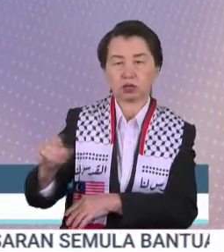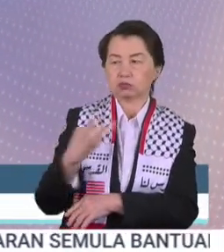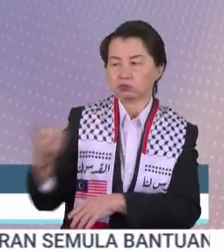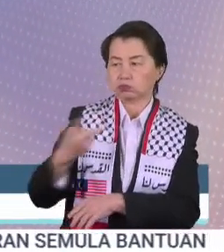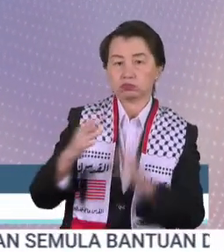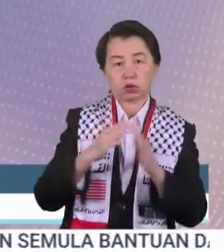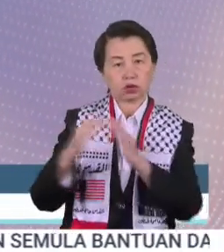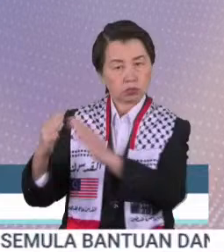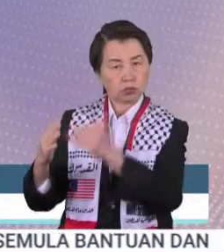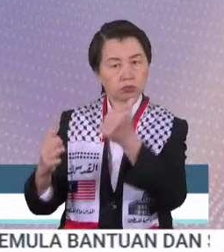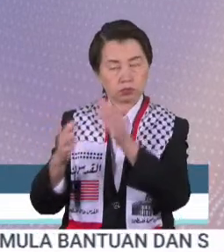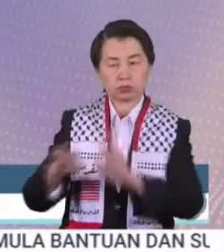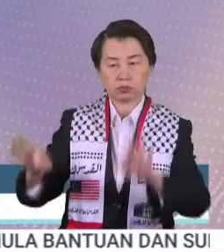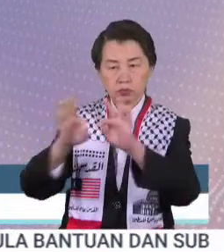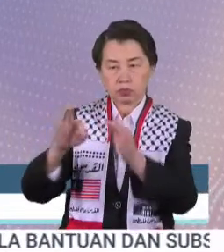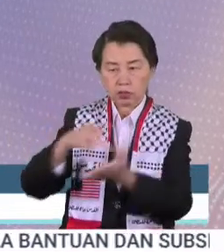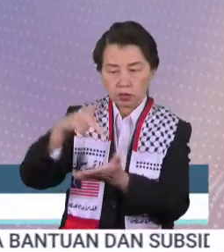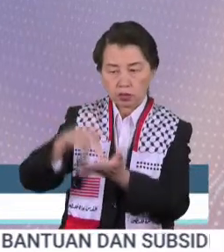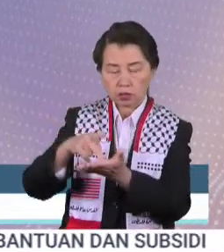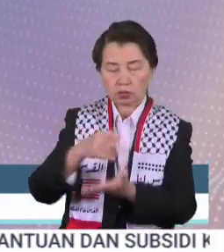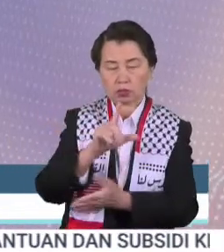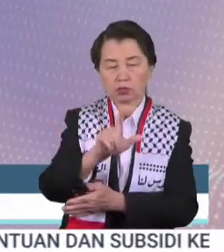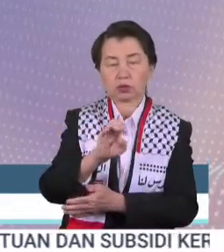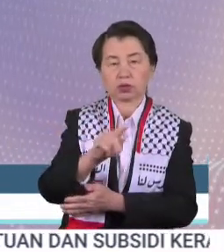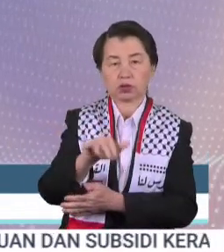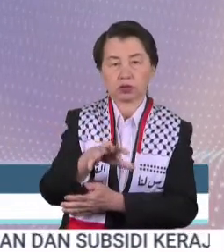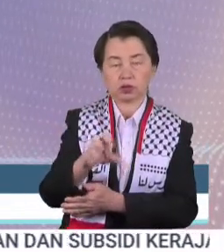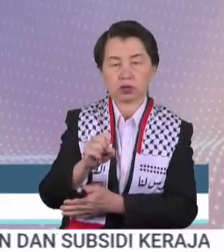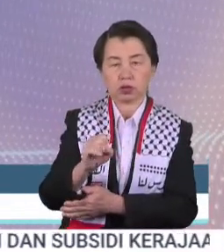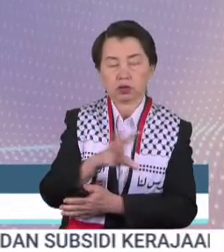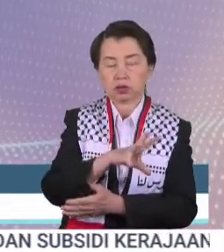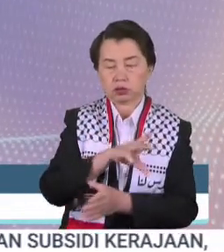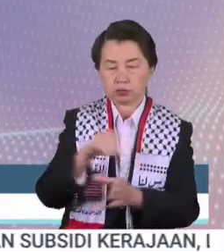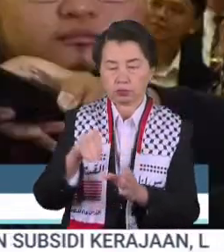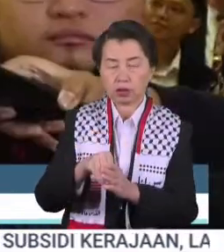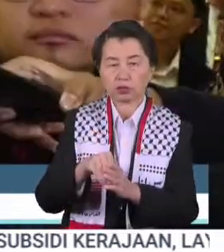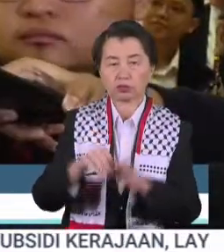penting sebagai hub logistik termasuk kepada negara ASEAN lain.